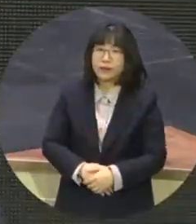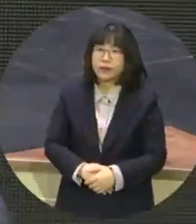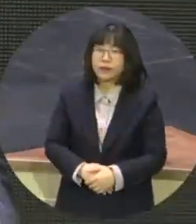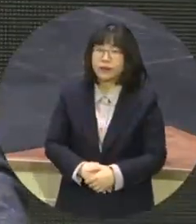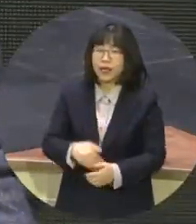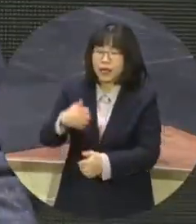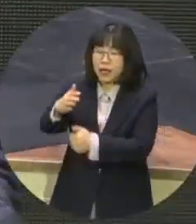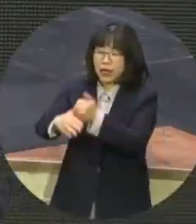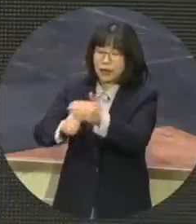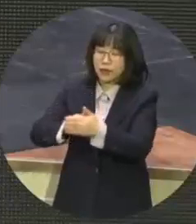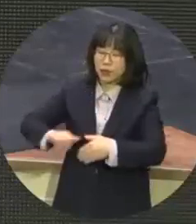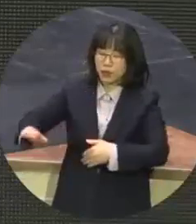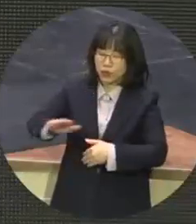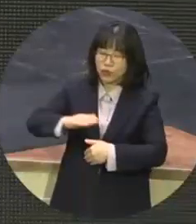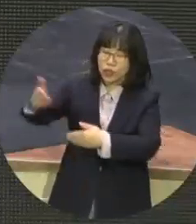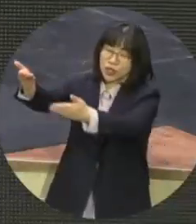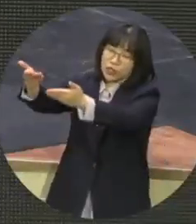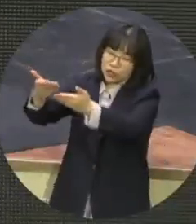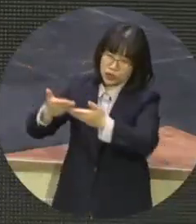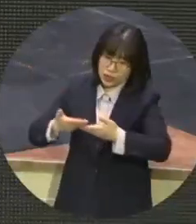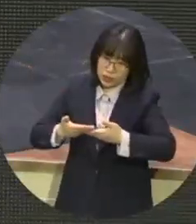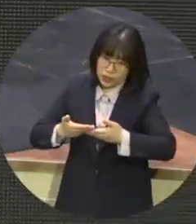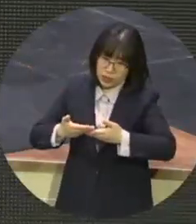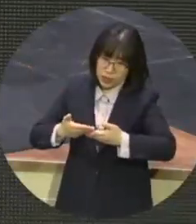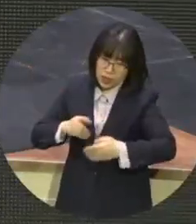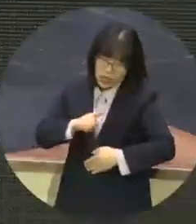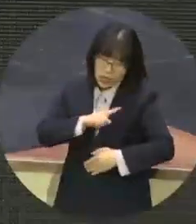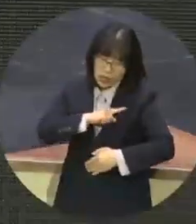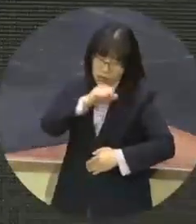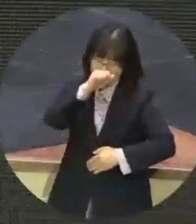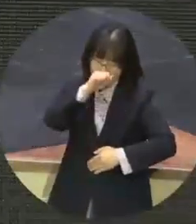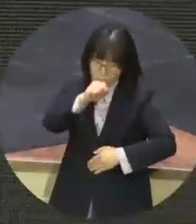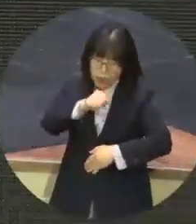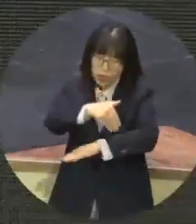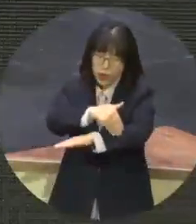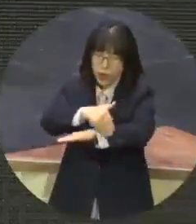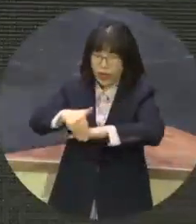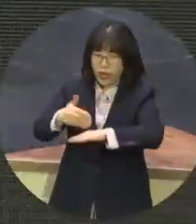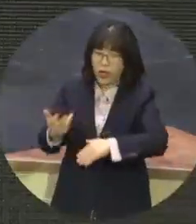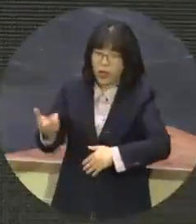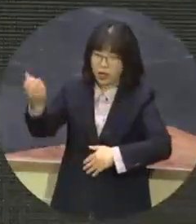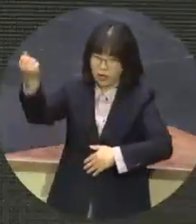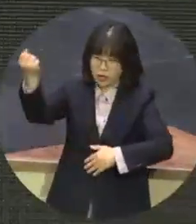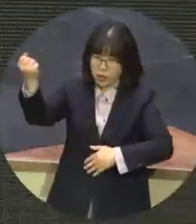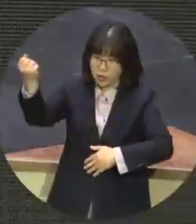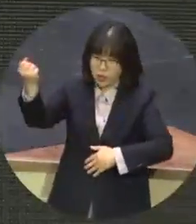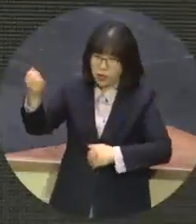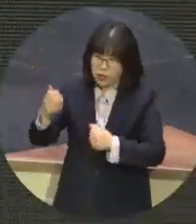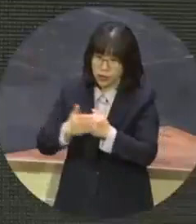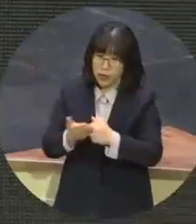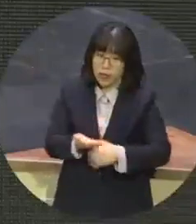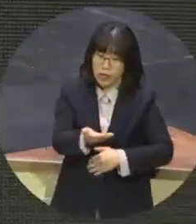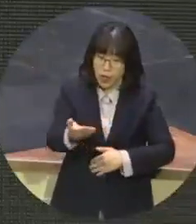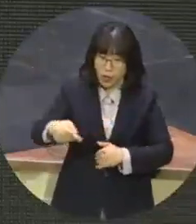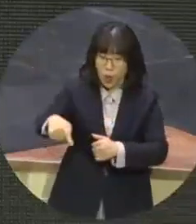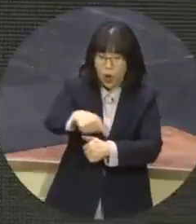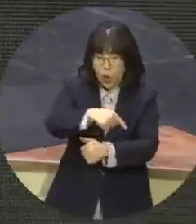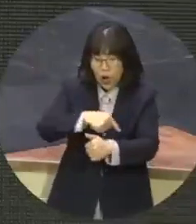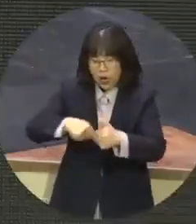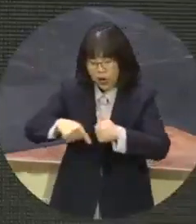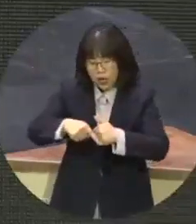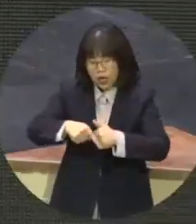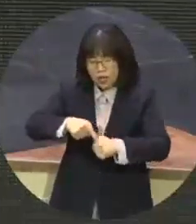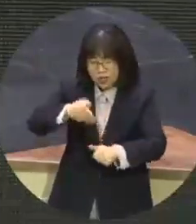하나님께서 우리를 향해서 최고의 계획을 가지시고 계십니다. 그렇기 때문에 어떤 상황 속에서도